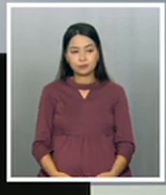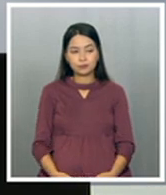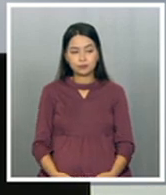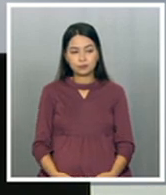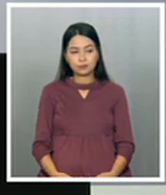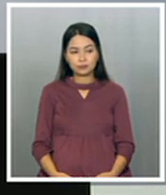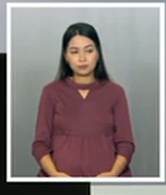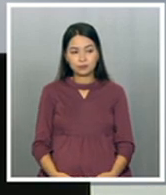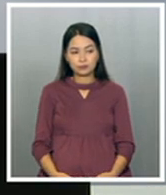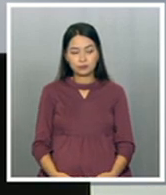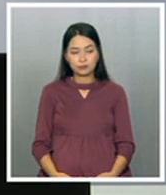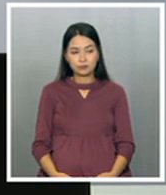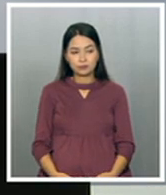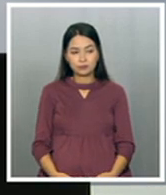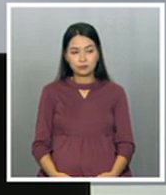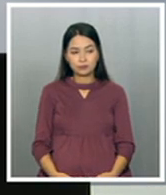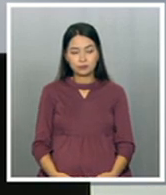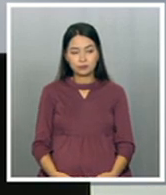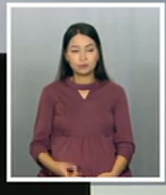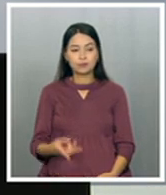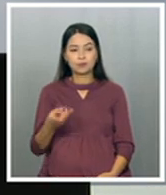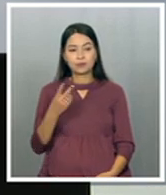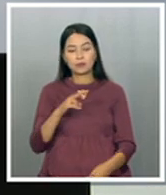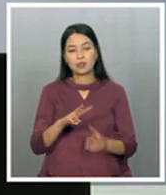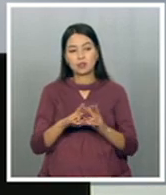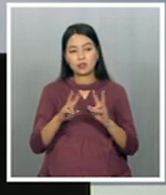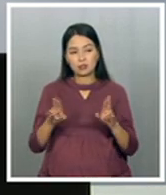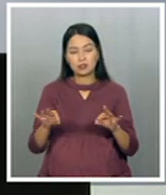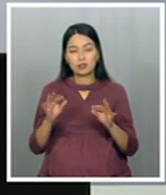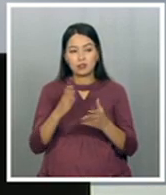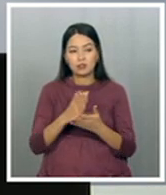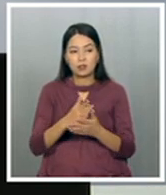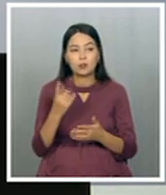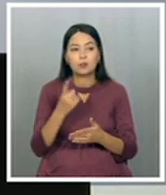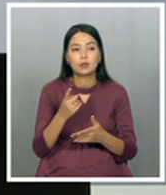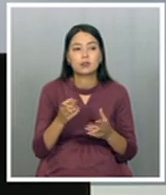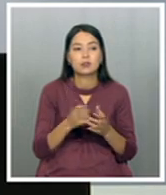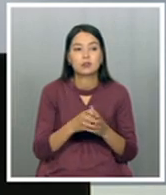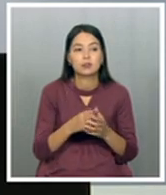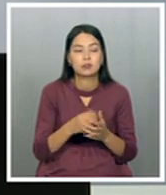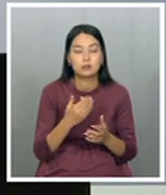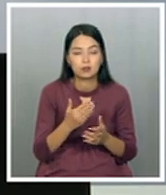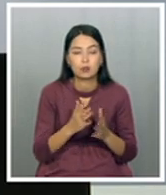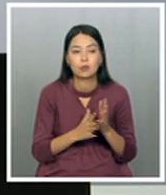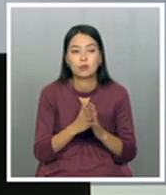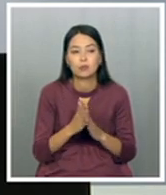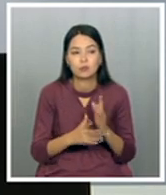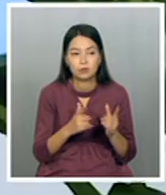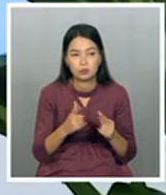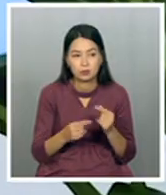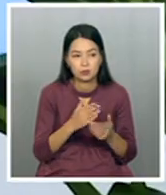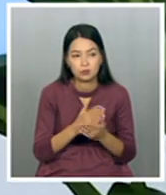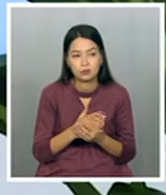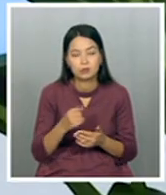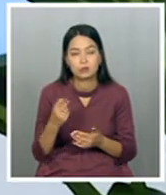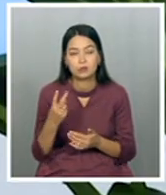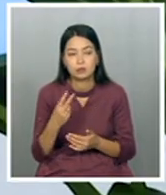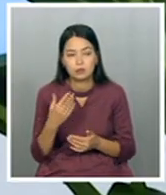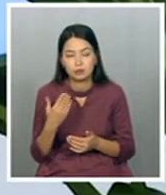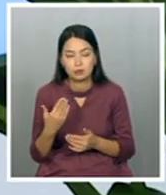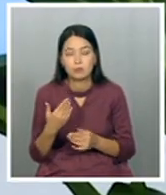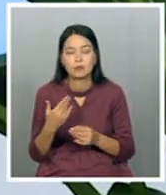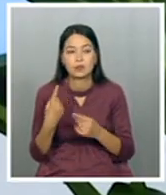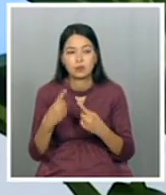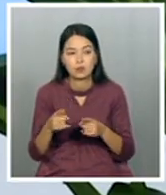Біз алдымен екі түрге жататын өсімдікті таңдап алдық. Бірінші түр – спатифилиум өсімдігі, ал екінші түр ретінде біз фикус